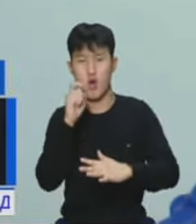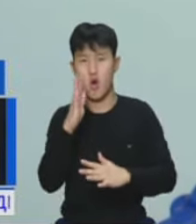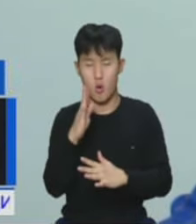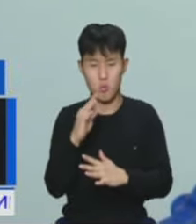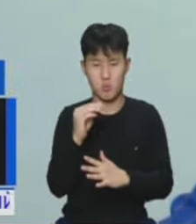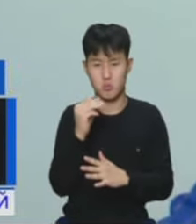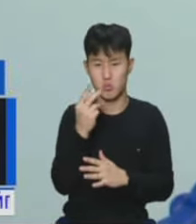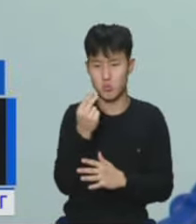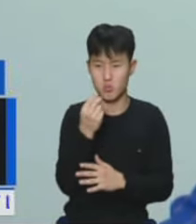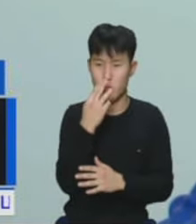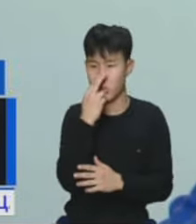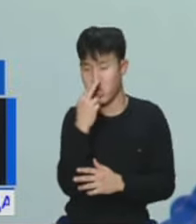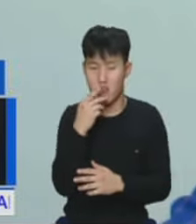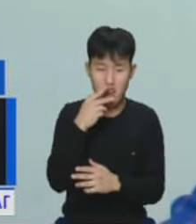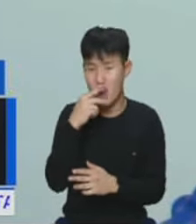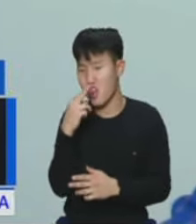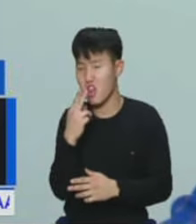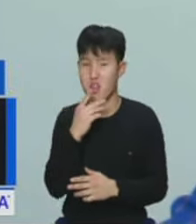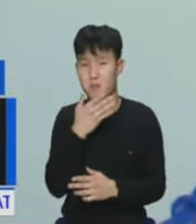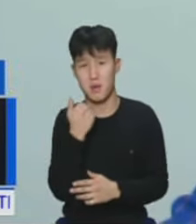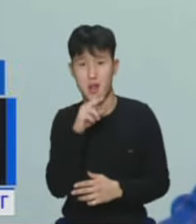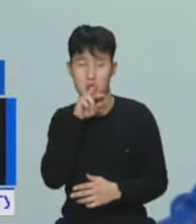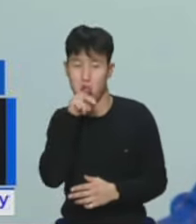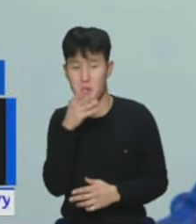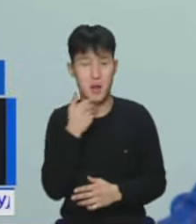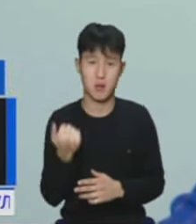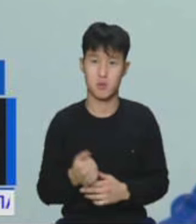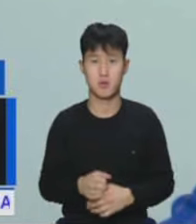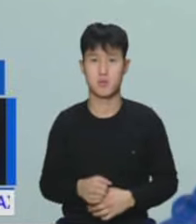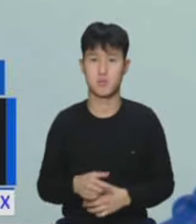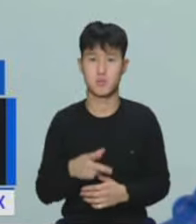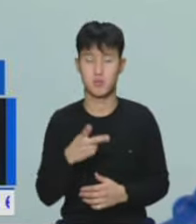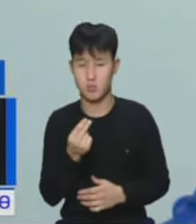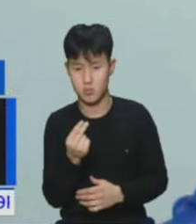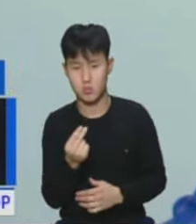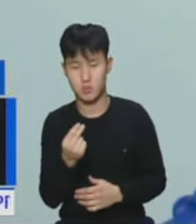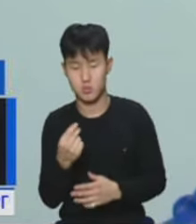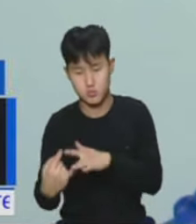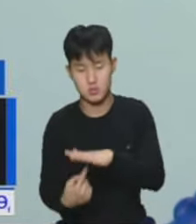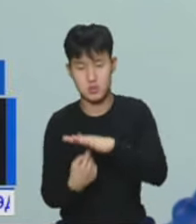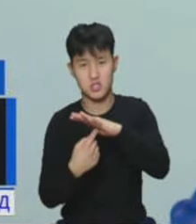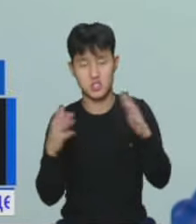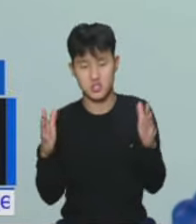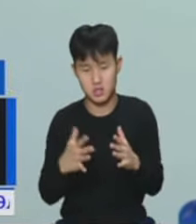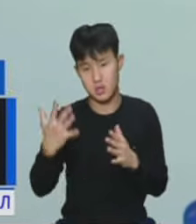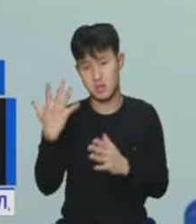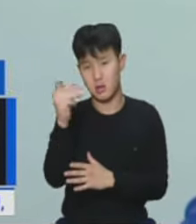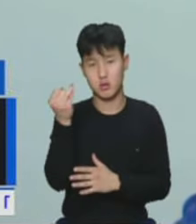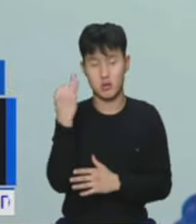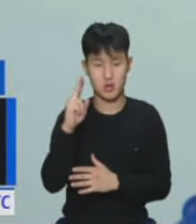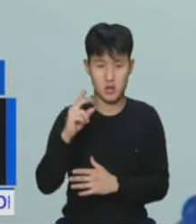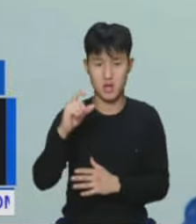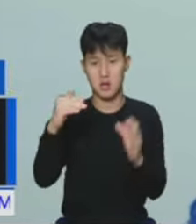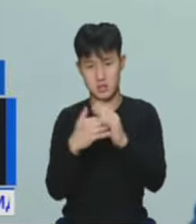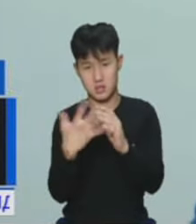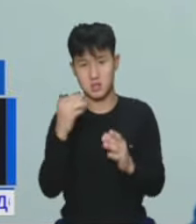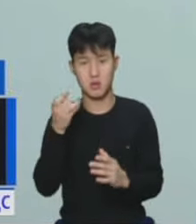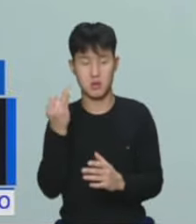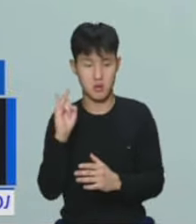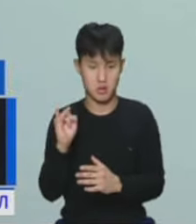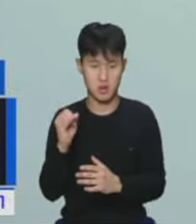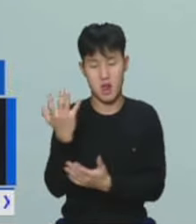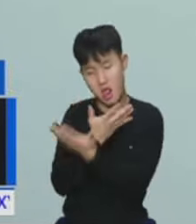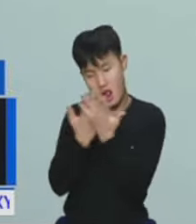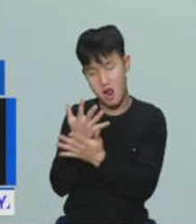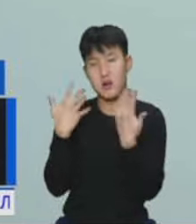Яг баримтцэлтэй юм ярина. Тэгээ энэ үндс одоо жижиг таван толгойг буюу одоо Эрдэнэс таван толгойг баахан юу таван толгойг